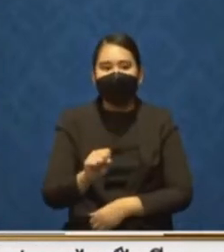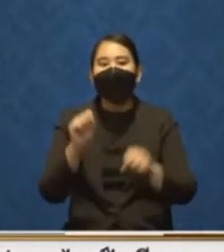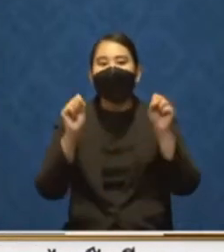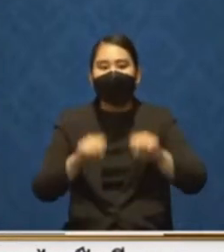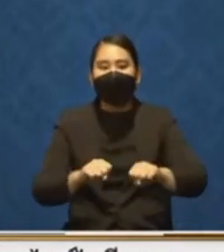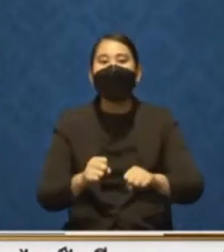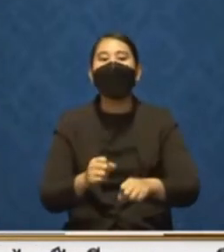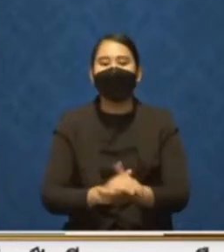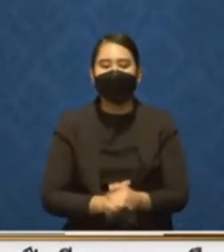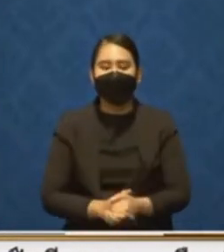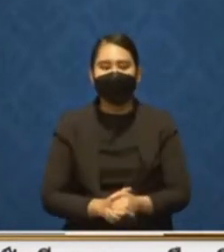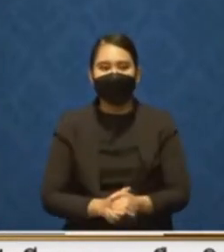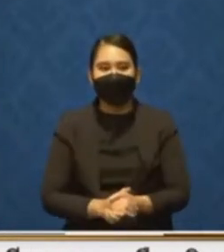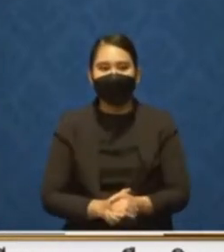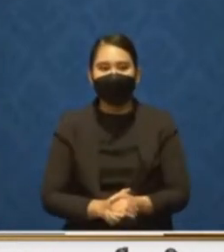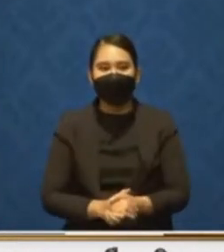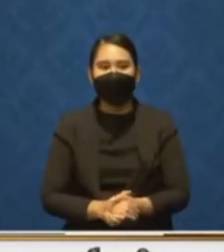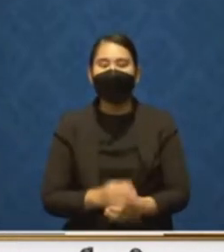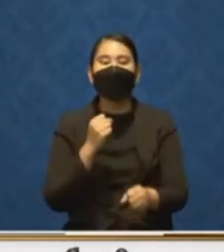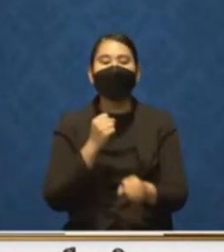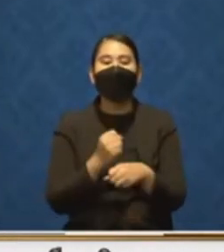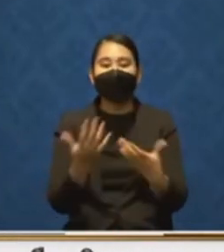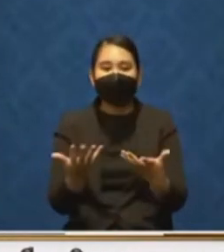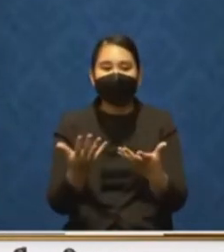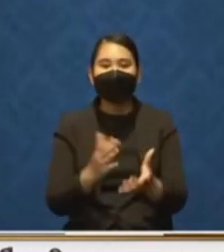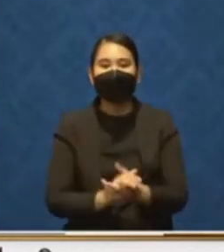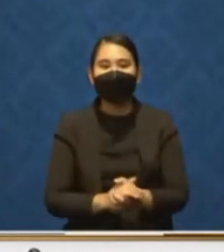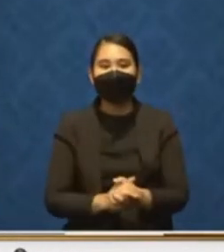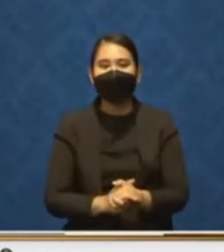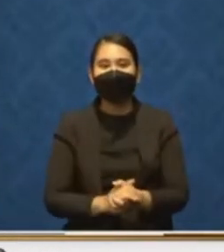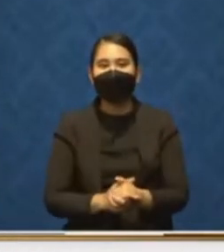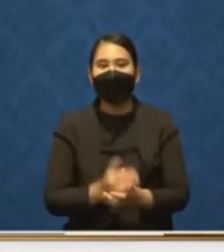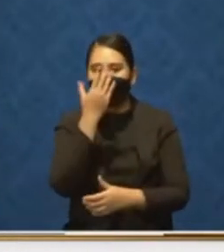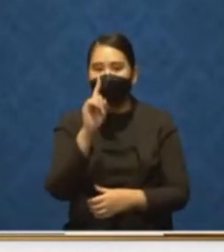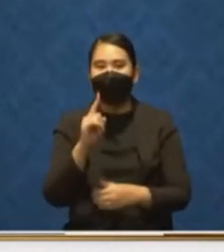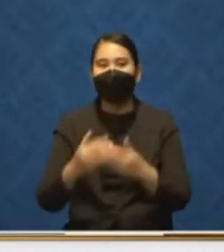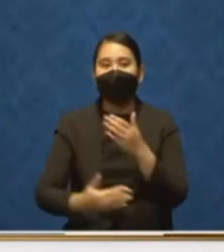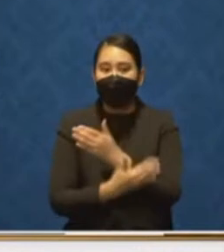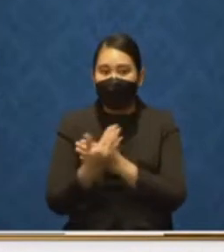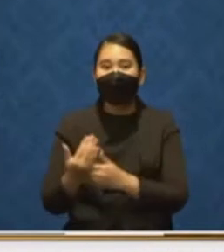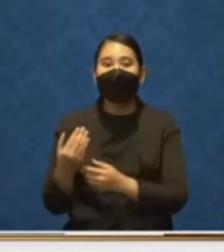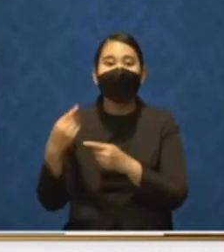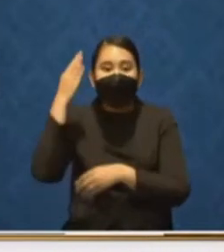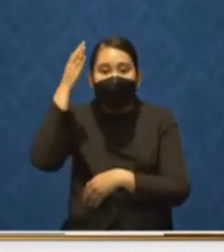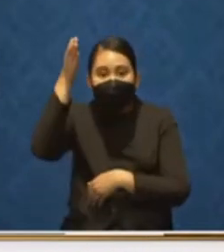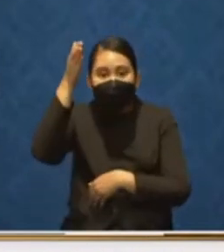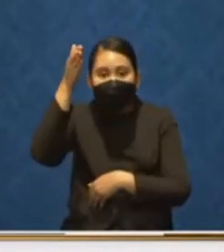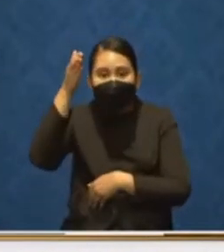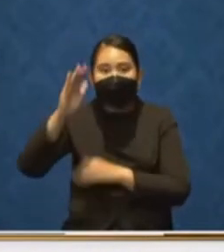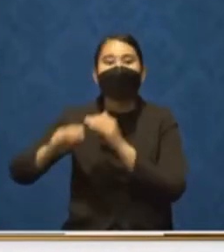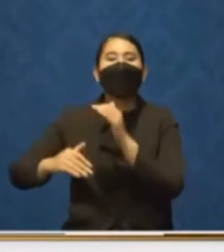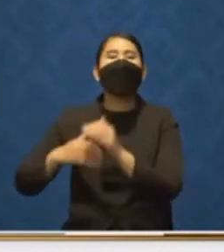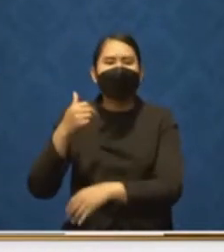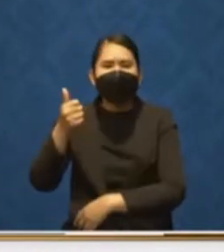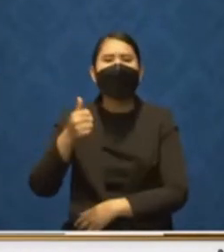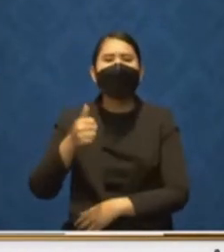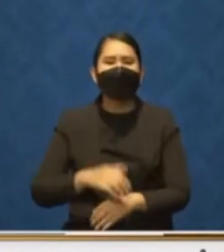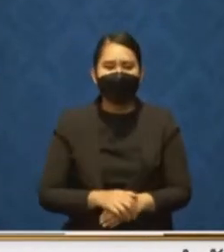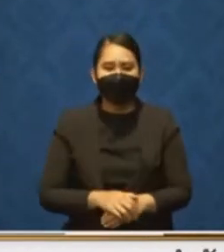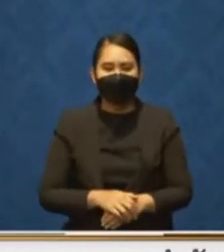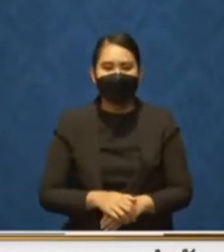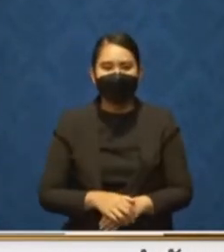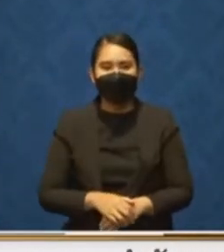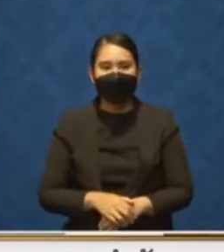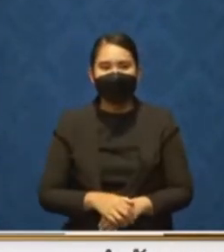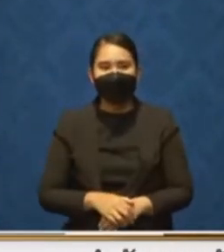นะว่าบางคนทำอย่างไรแล้วมาถึงเวลาถึงโอกาสของท่านเข้ามาทั้งก็ทำให้มันดีก็แล้วกันนะใน